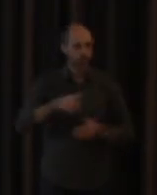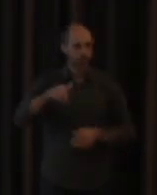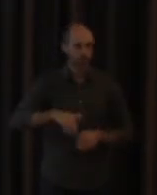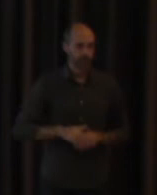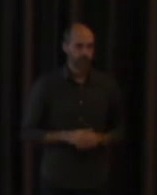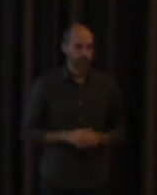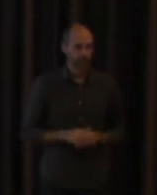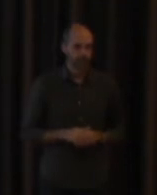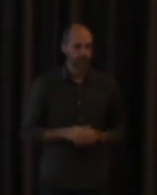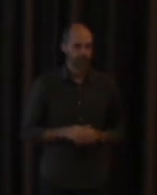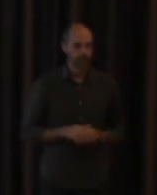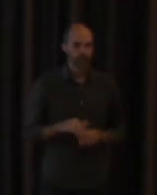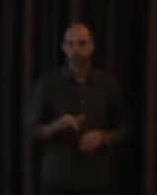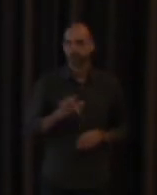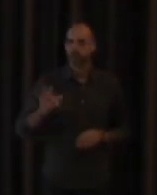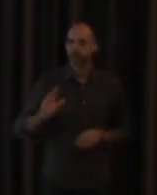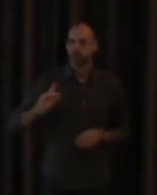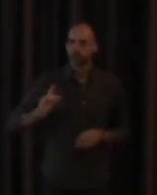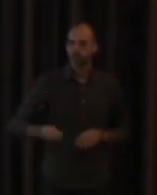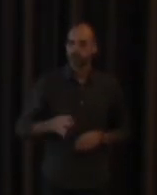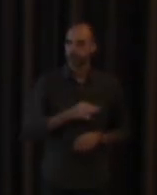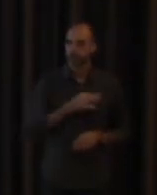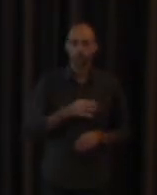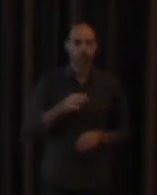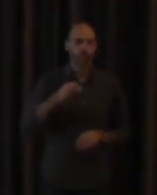Només, abans de passar la paraula al degà Sergi Torné,